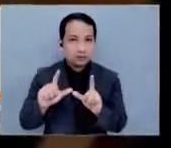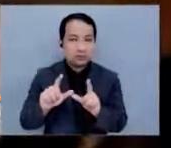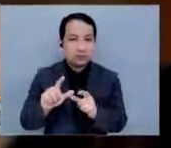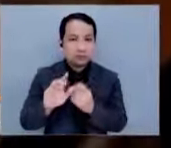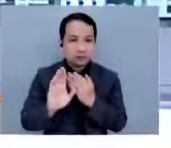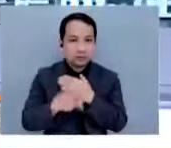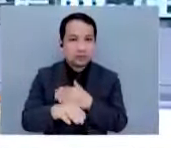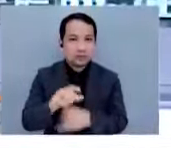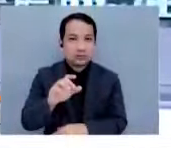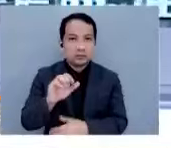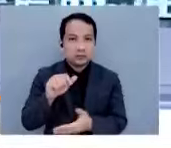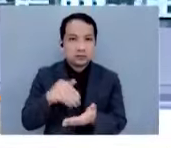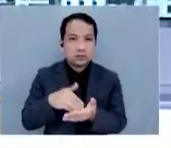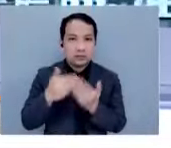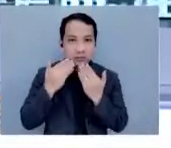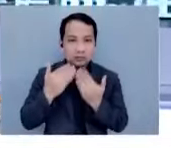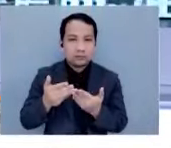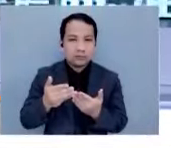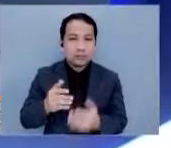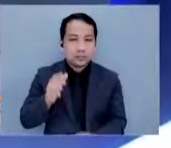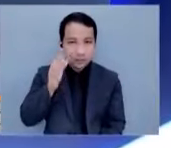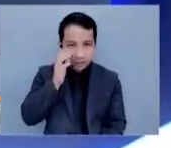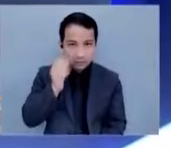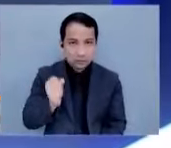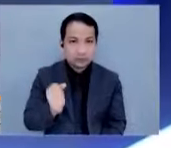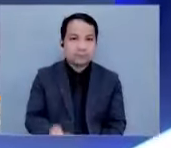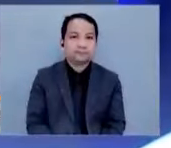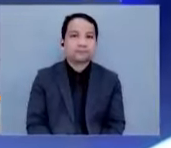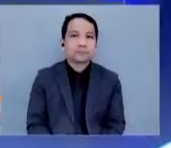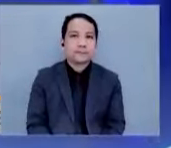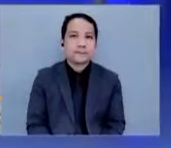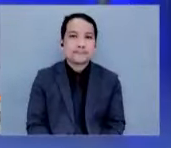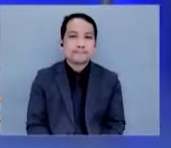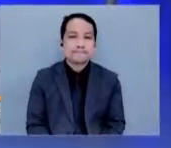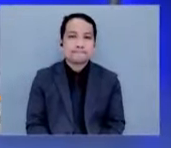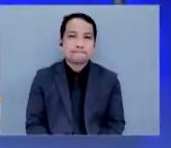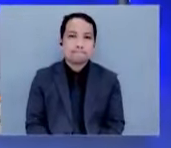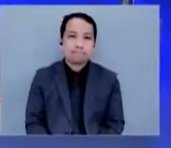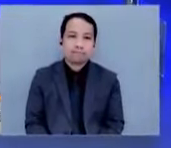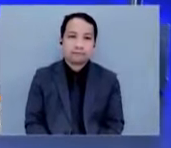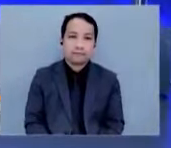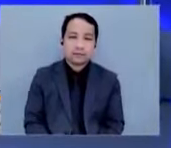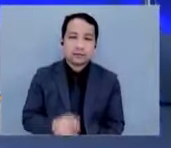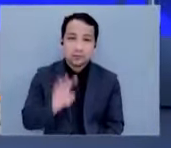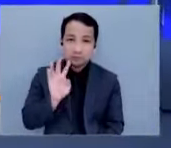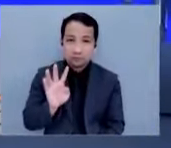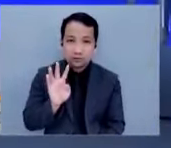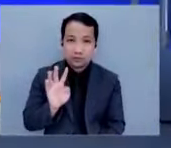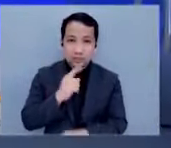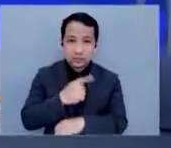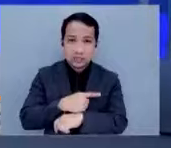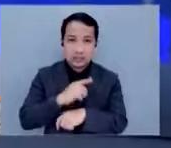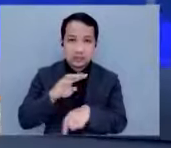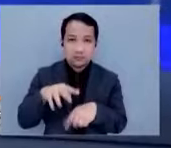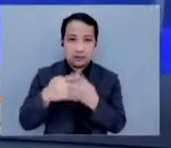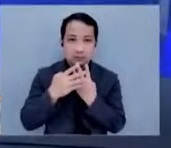studio. Maraming salamat, Camille Samonte. Matapos ang 40 araw na pagkakakulong, nakalaya na si Direk Jade